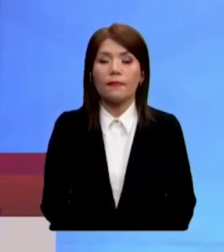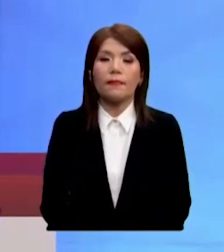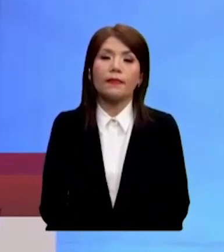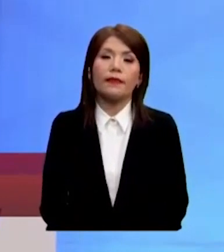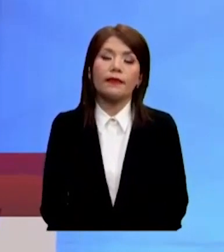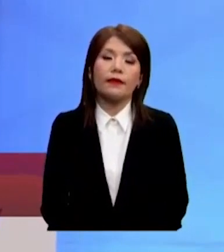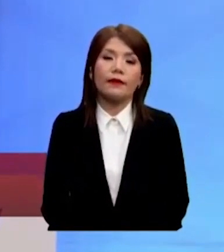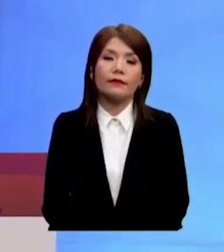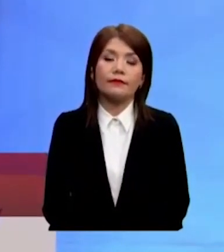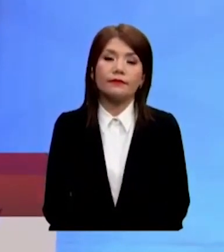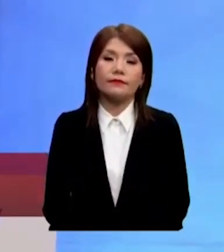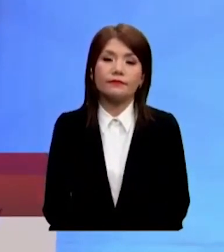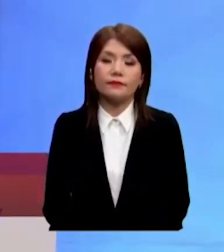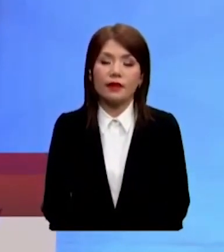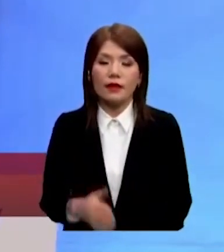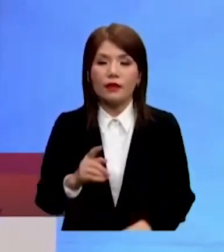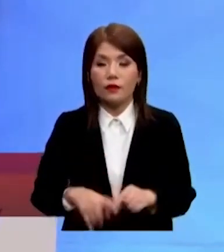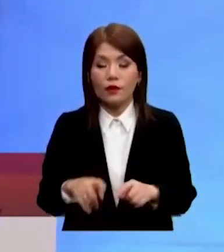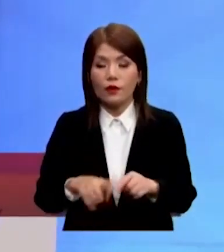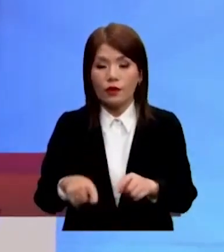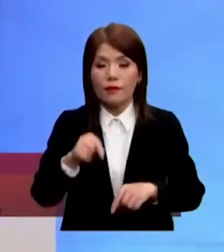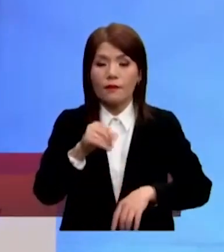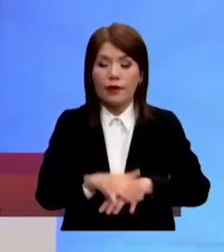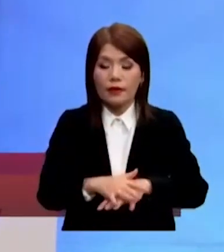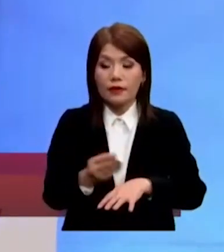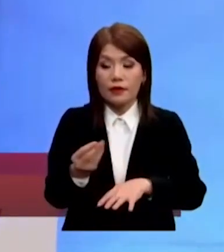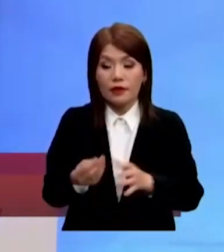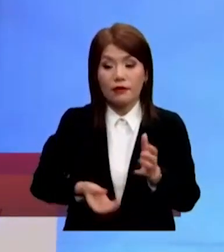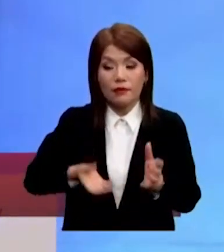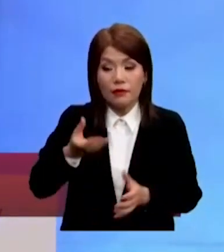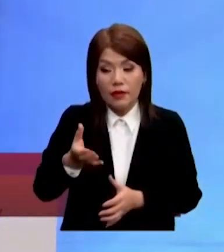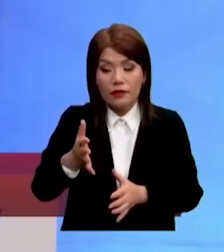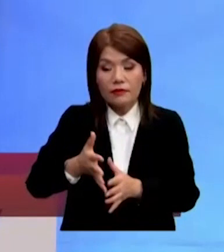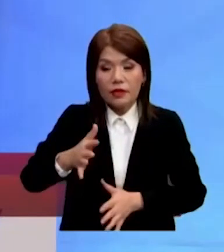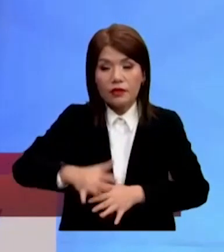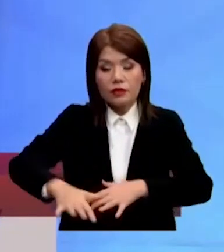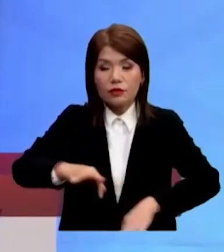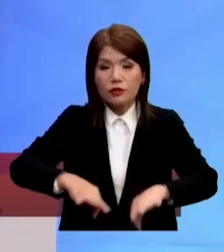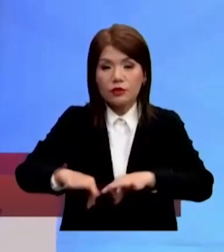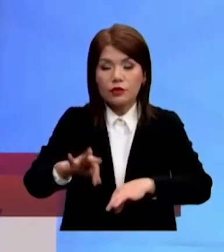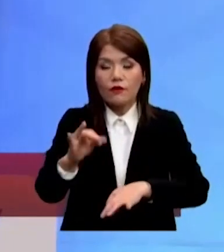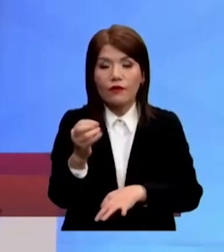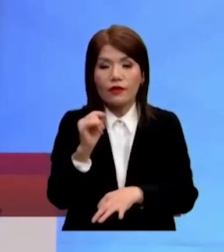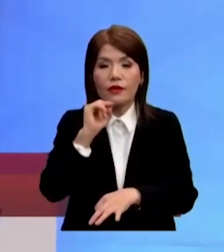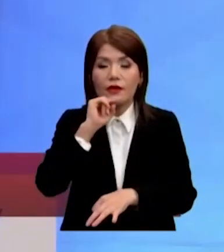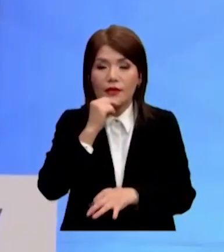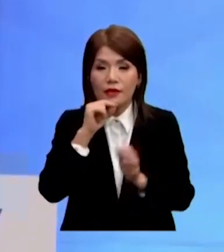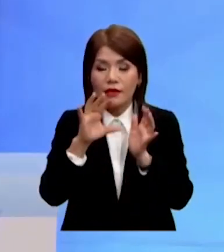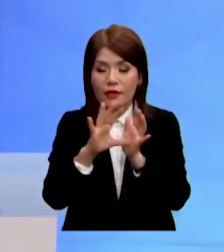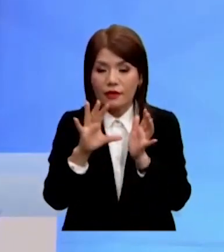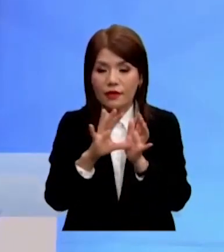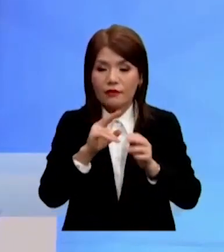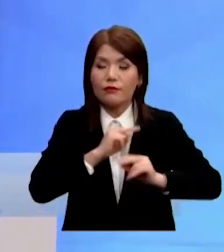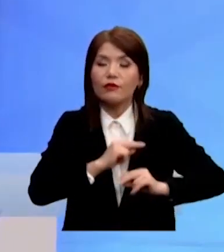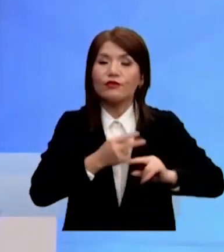future, the bank... В ближайшем будущем банк намерен инвестировать в жилые промышленные проекты в области энергоэффективности. Проект реализуется в